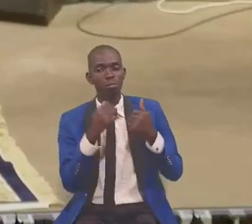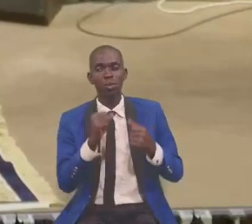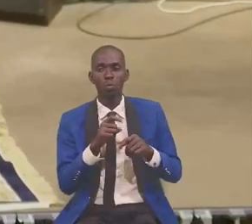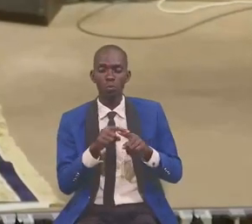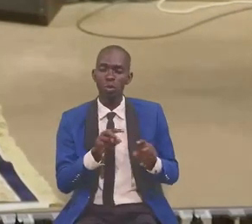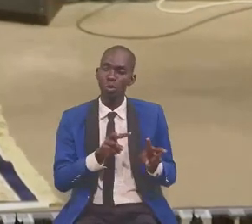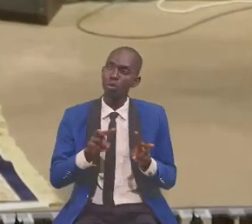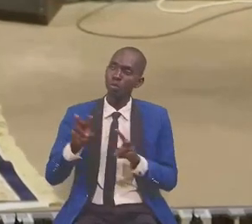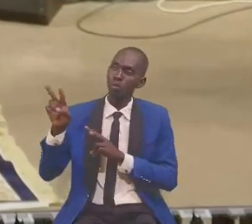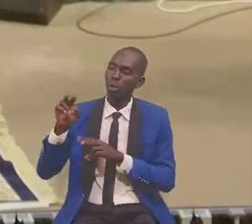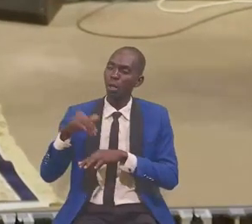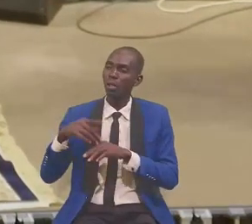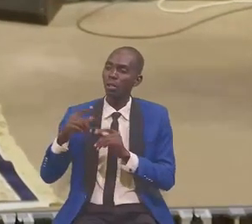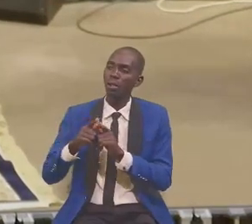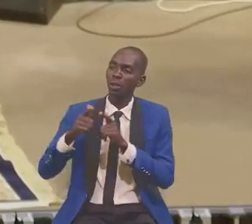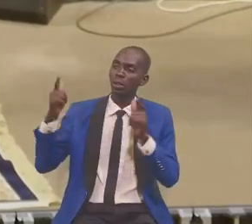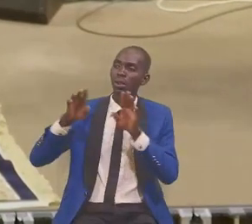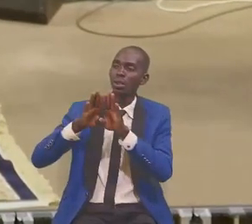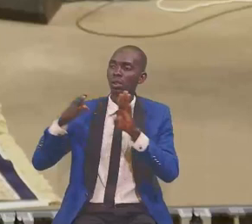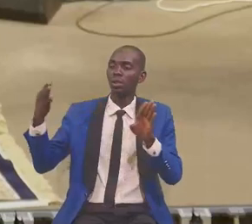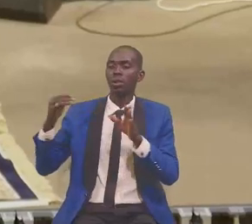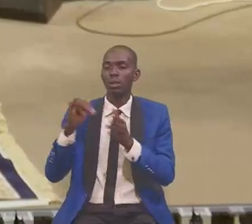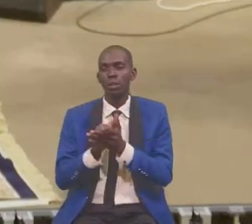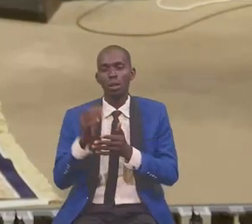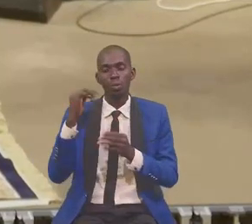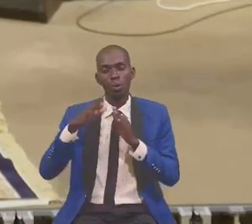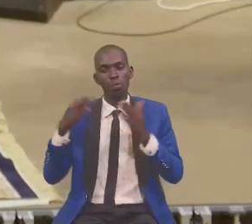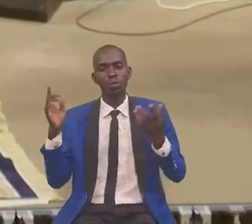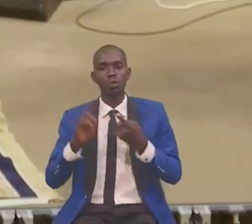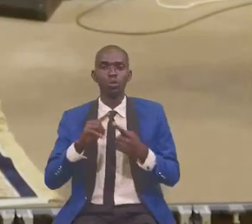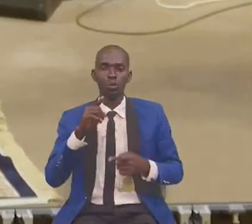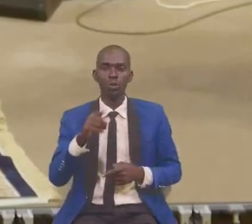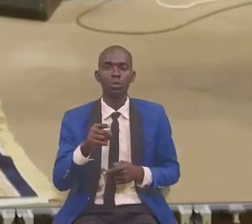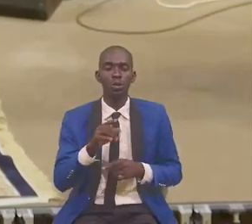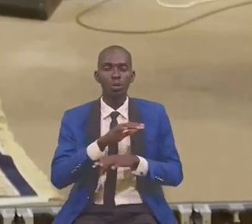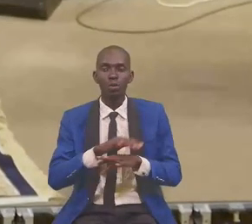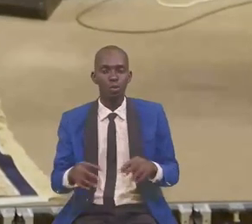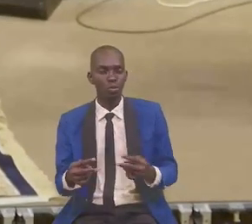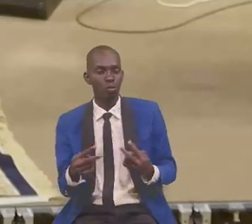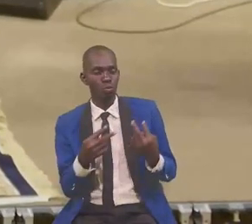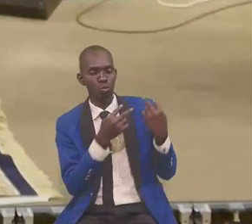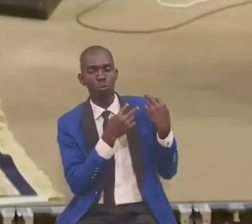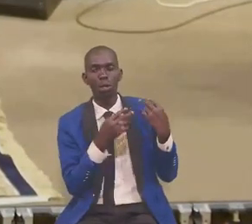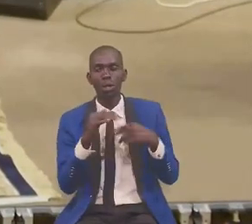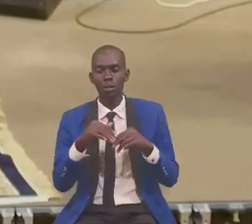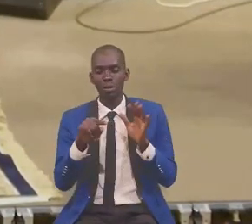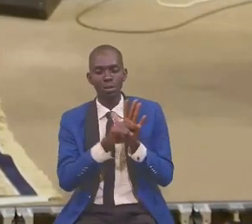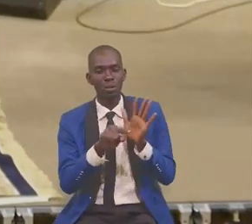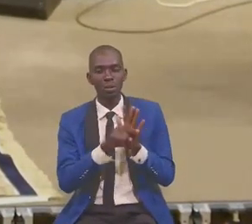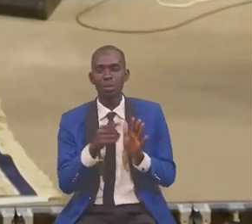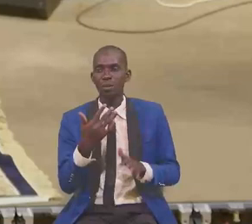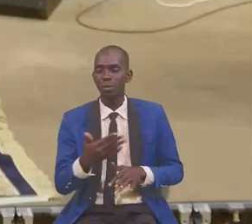porte efficace qui était ouverte devant lui. Il ne regarde pas le négatif.